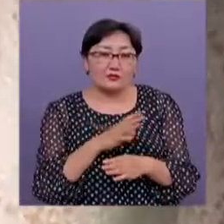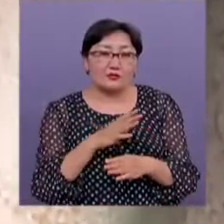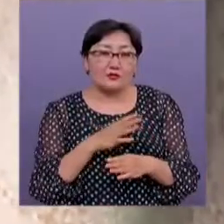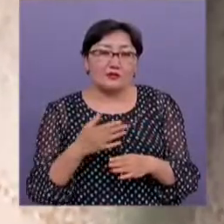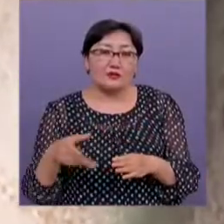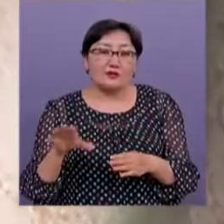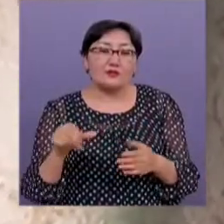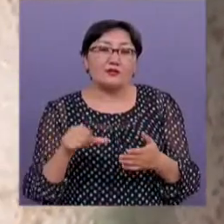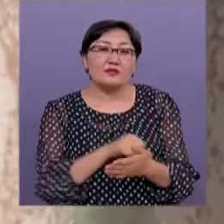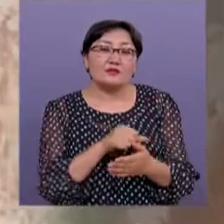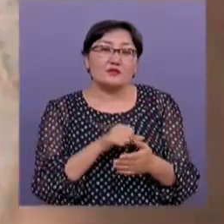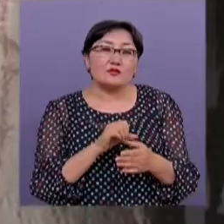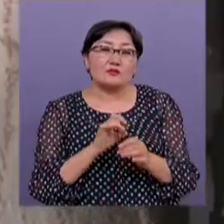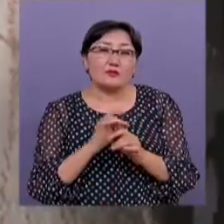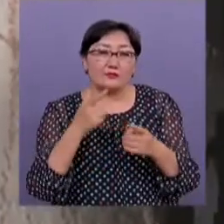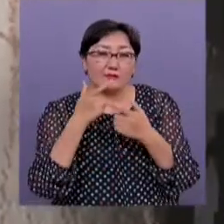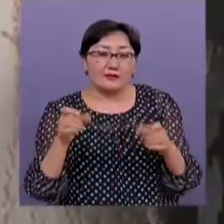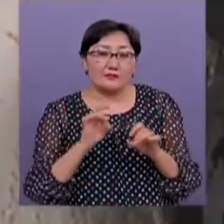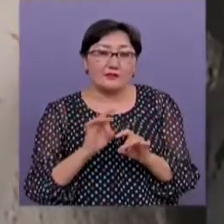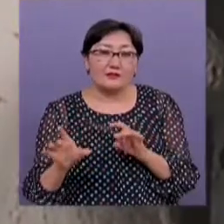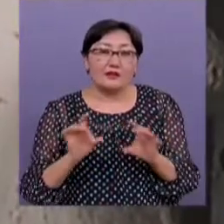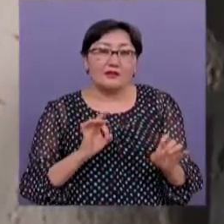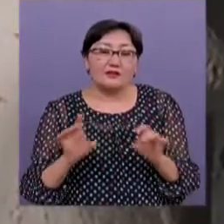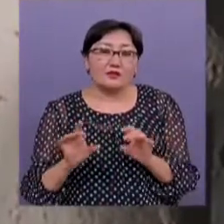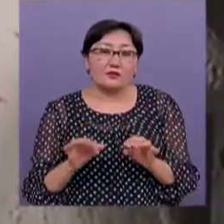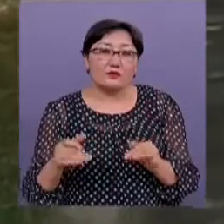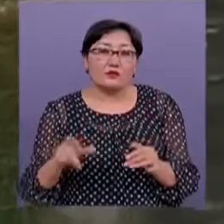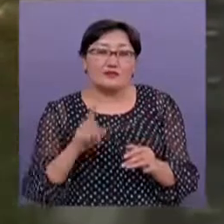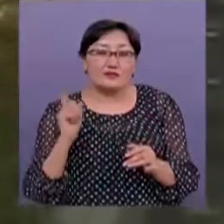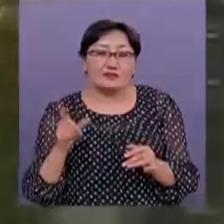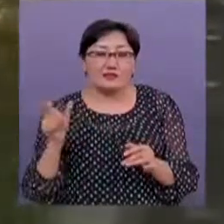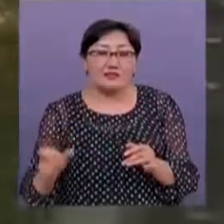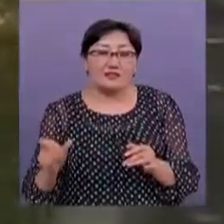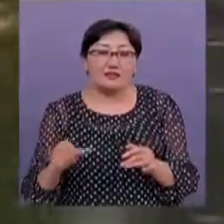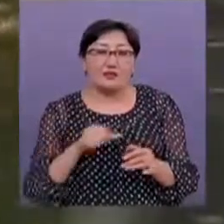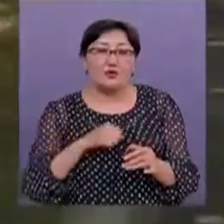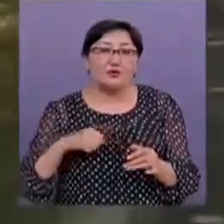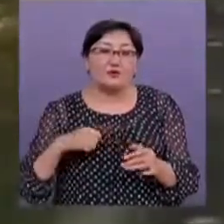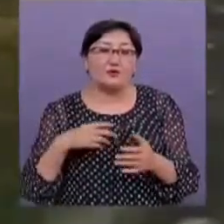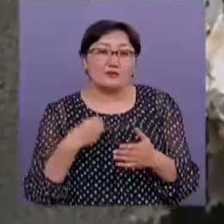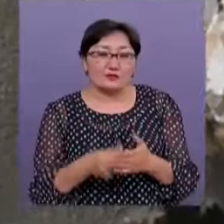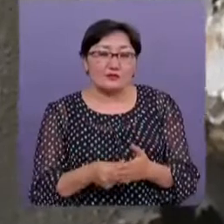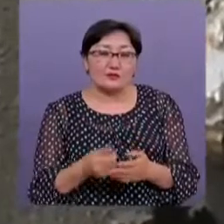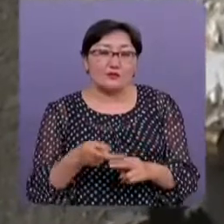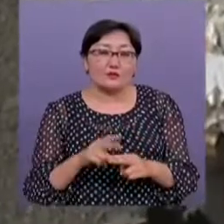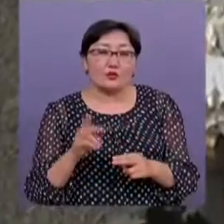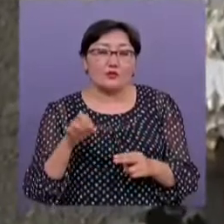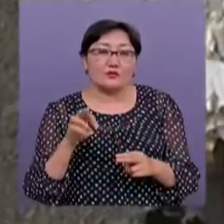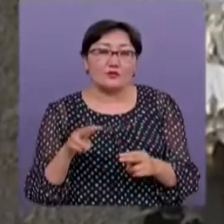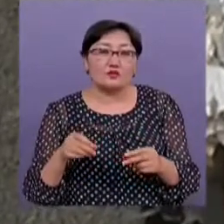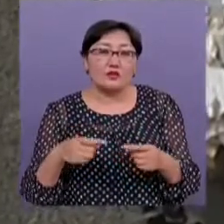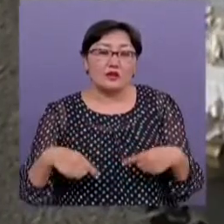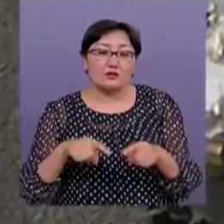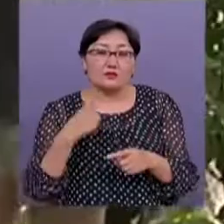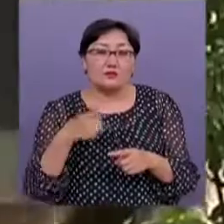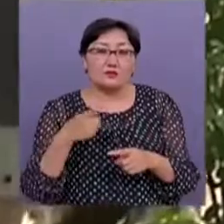Сорақысы сол есірткі жайлы мәлімет беретін сайттың жарнамасын әдетте жастардың өзі ақшаға жасайтын көрінеді. Аманат көмек қоғамдық қорының